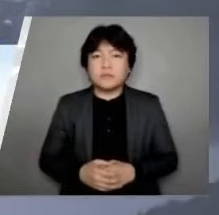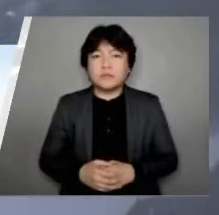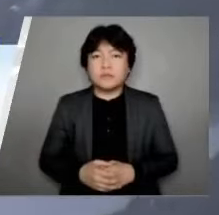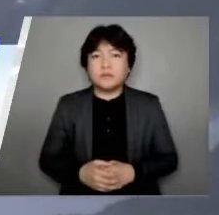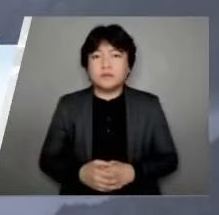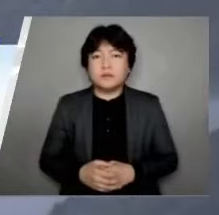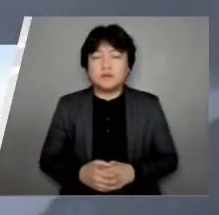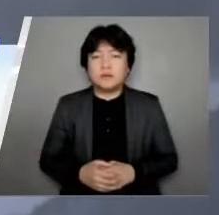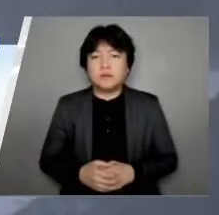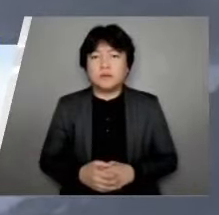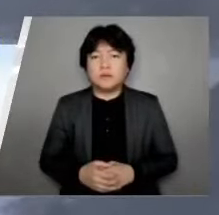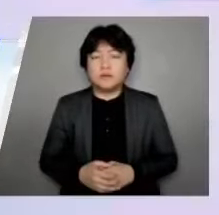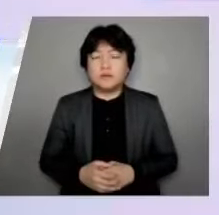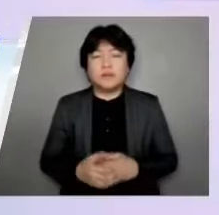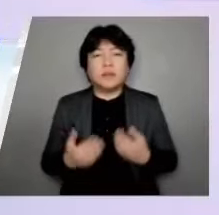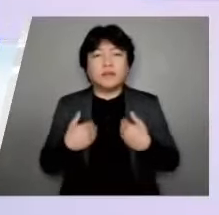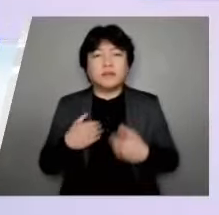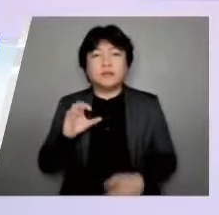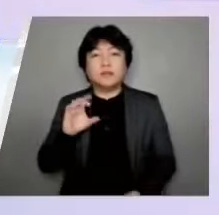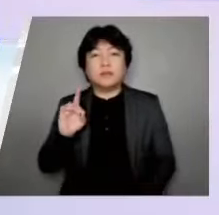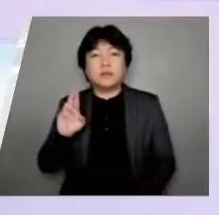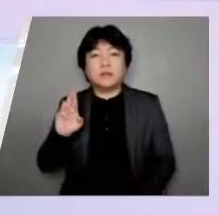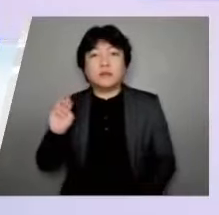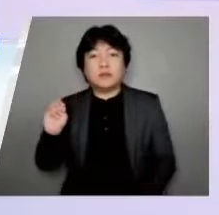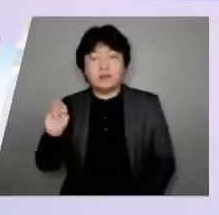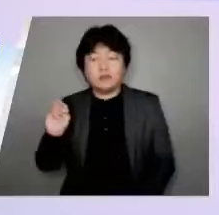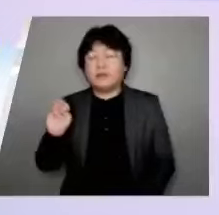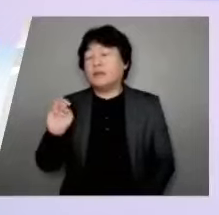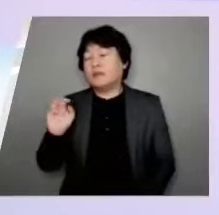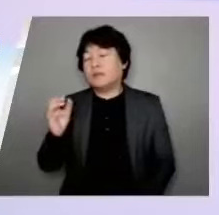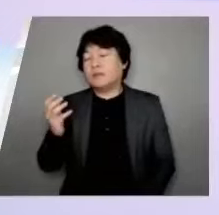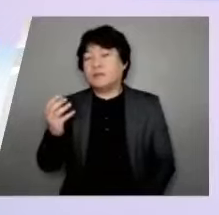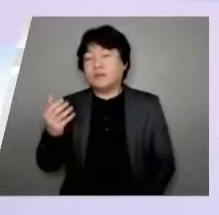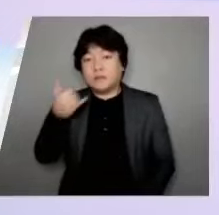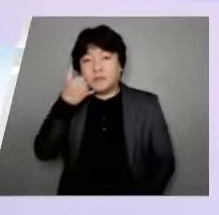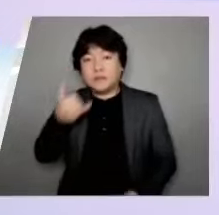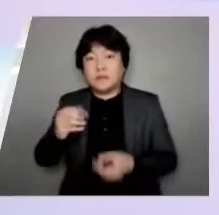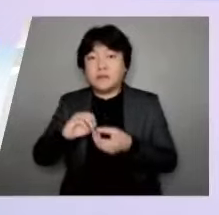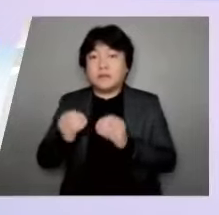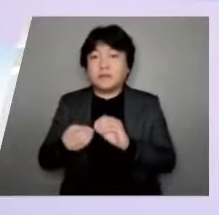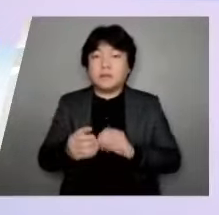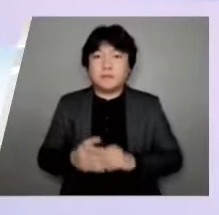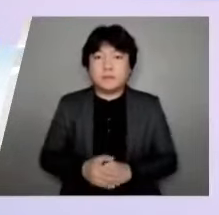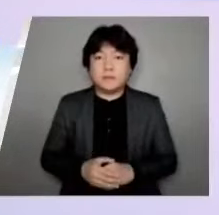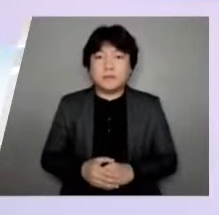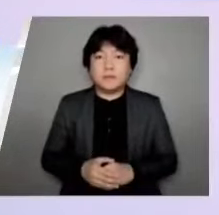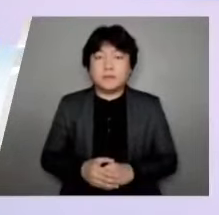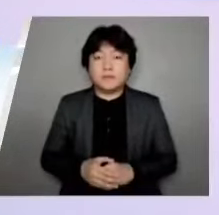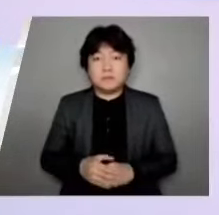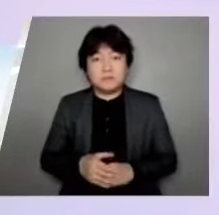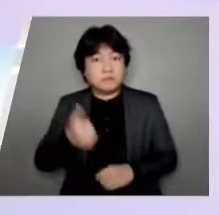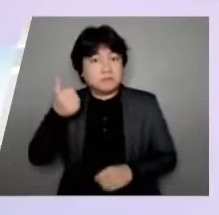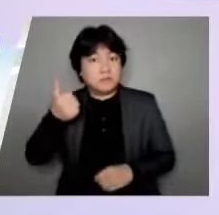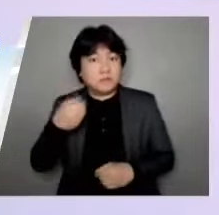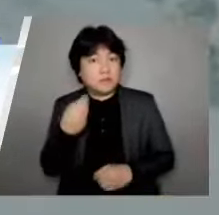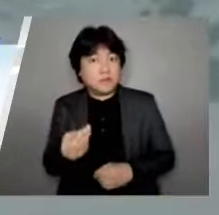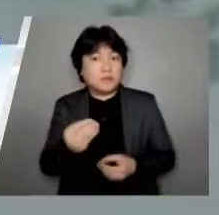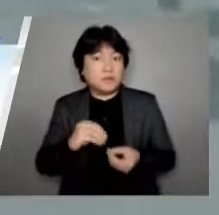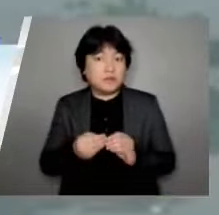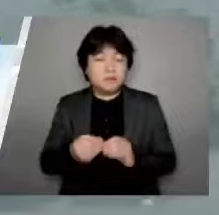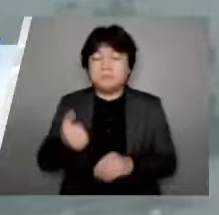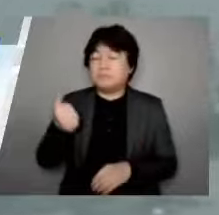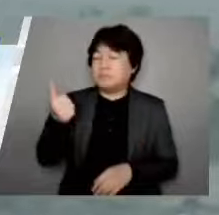May PDRRM hotline kami. Is it okay for me to give the number? Yes, go ahead po, Gov. Yes,